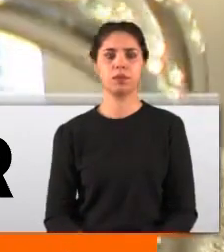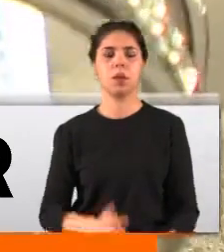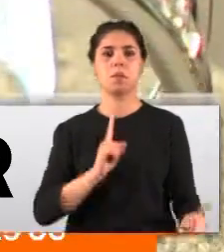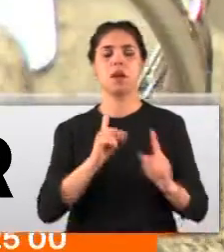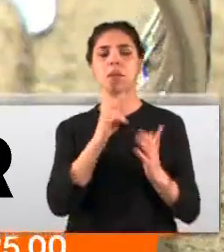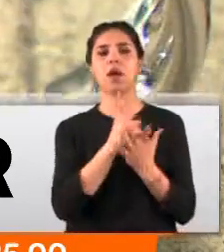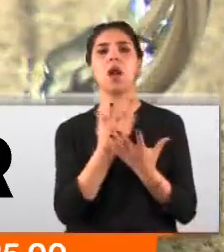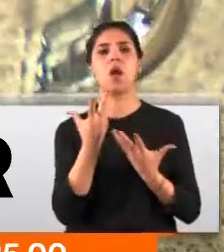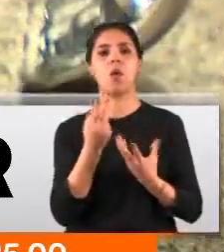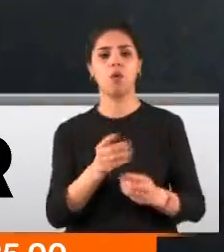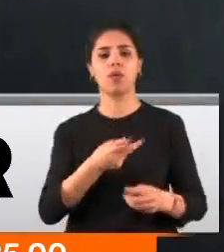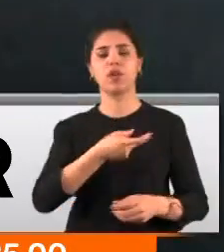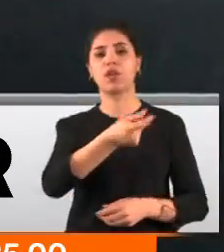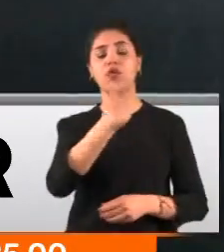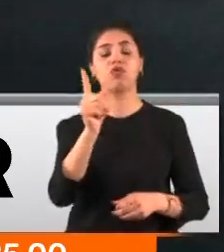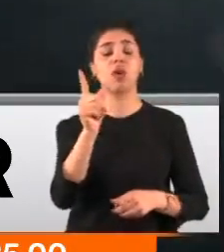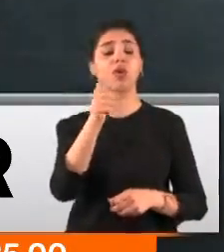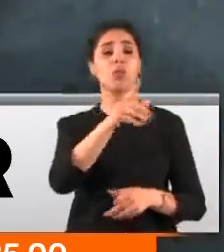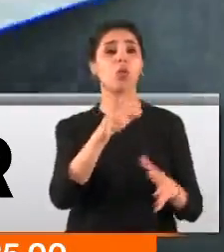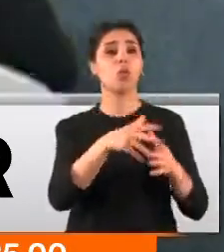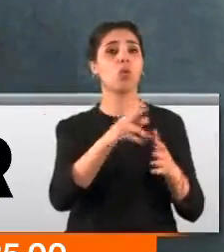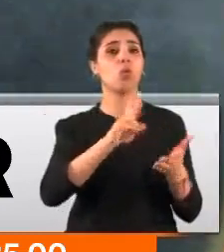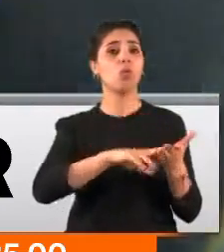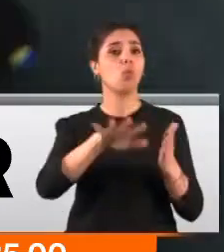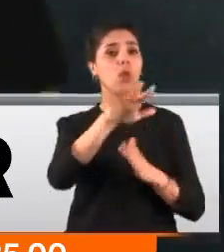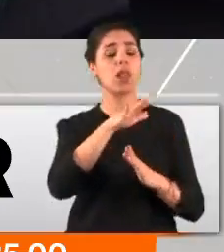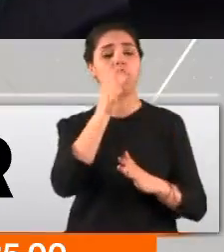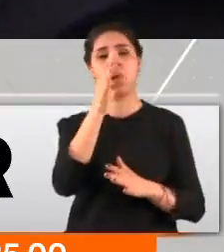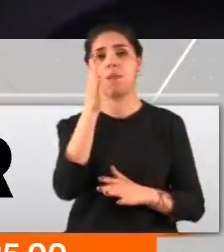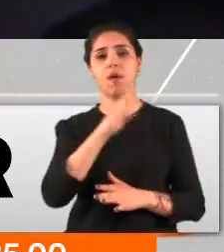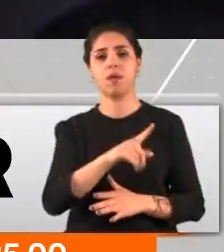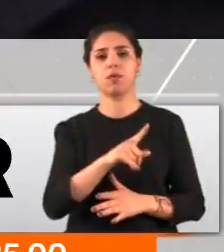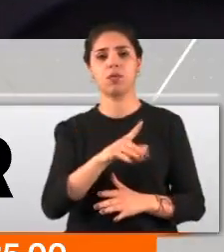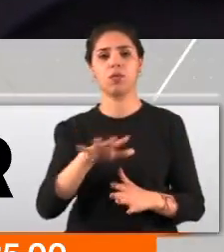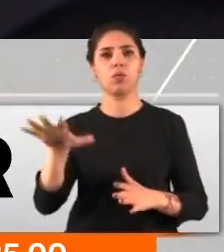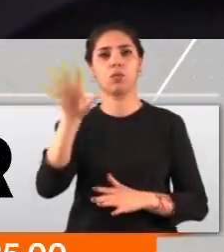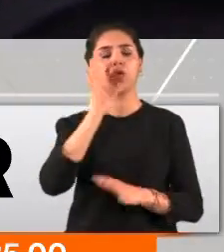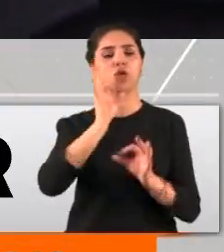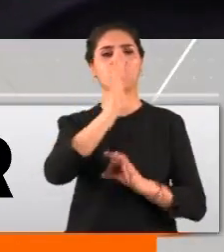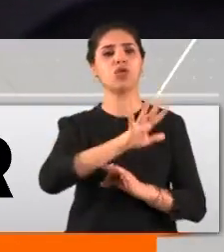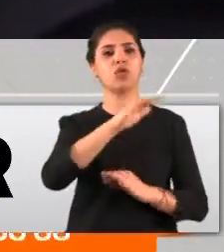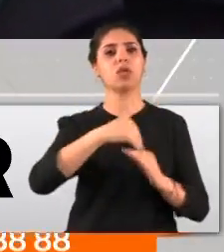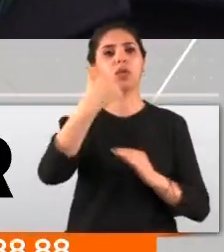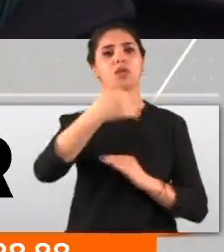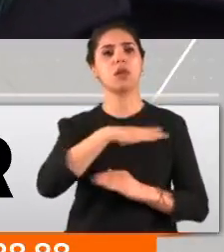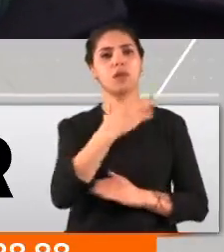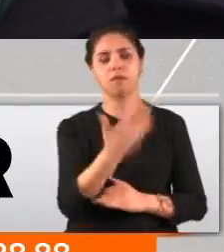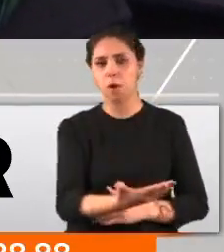karar çıkmadı. Kaçan çete liderlerine dairse henüz hiçbir iz yok. Bu insanlar halen şu an dışarıdalar